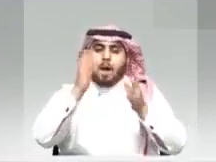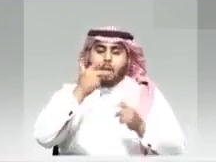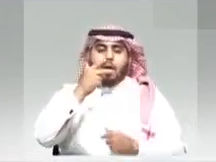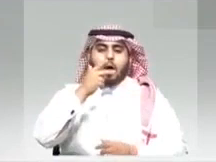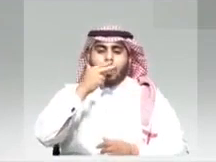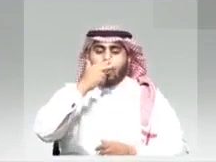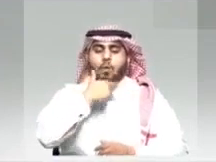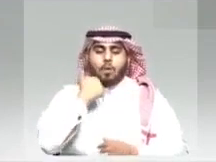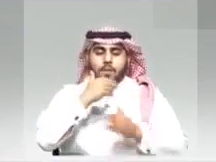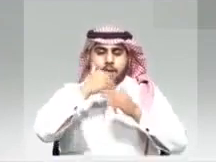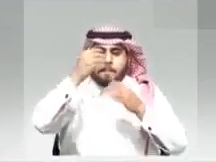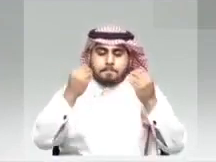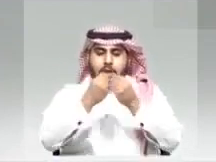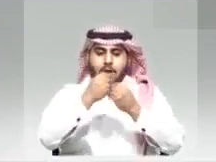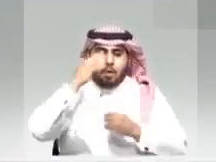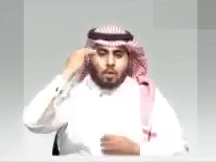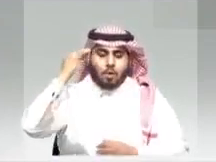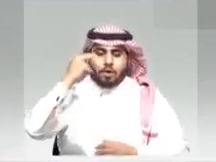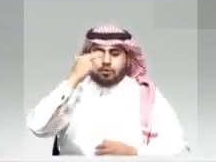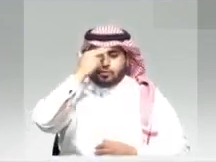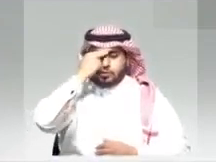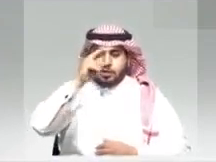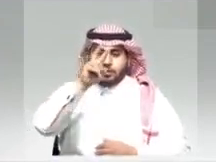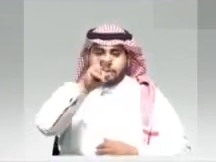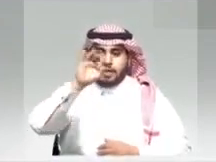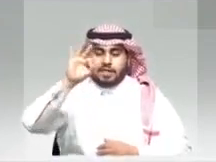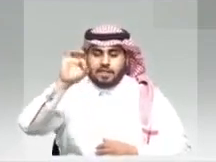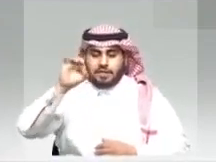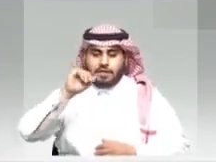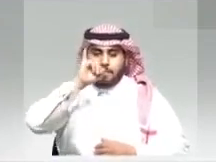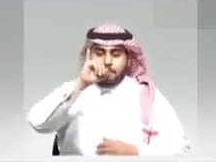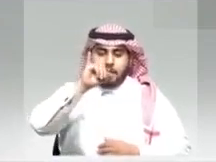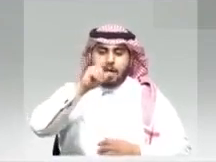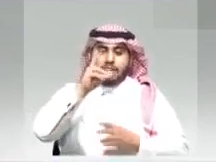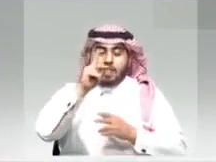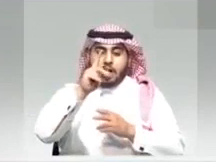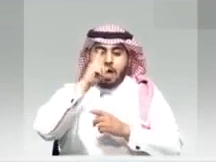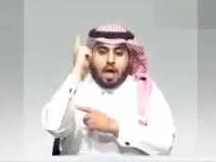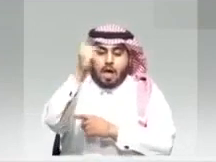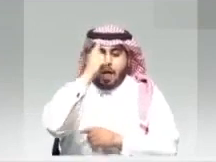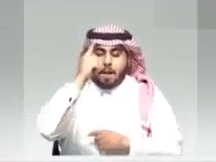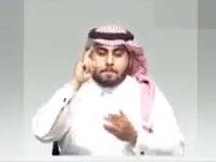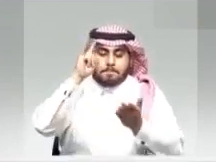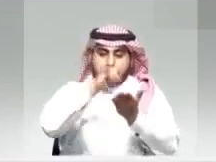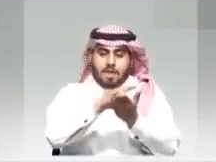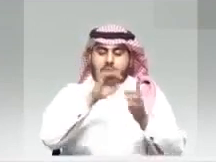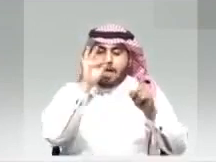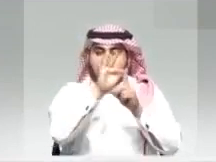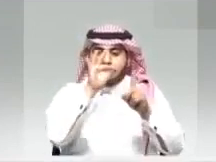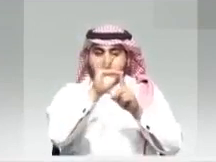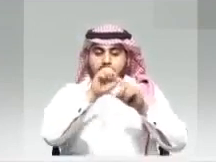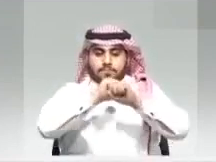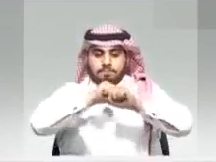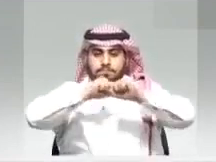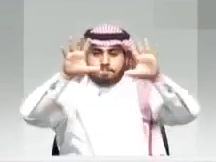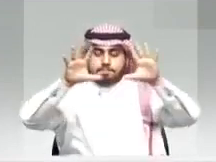الحكومية ضمن رؤية المملكة 2030، بالإضافة إلى إبراز مشاركة المنتخب في هذا الحدث العالمي بهدف نشر